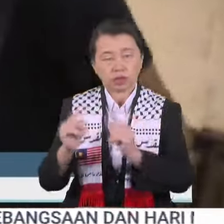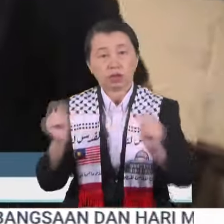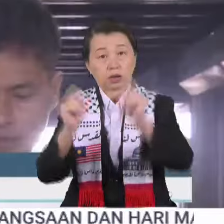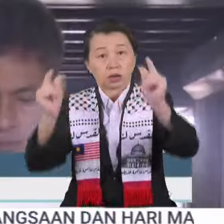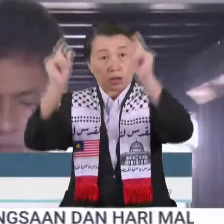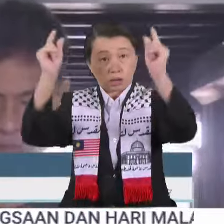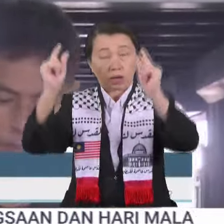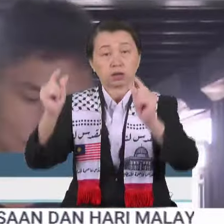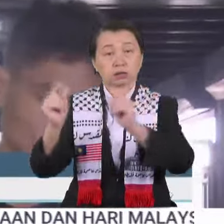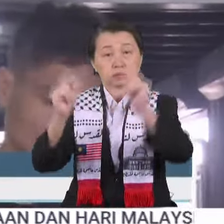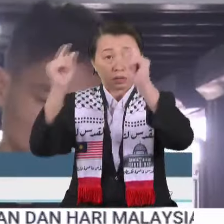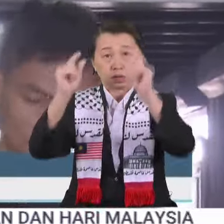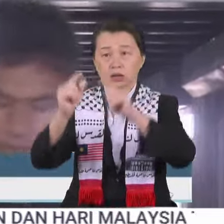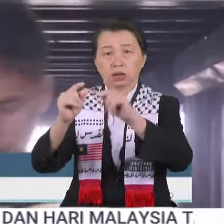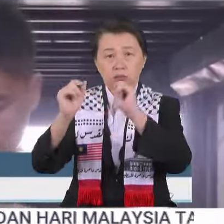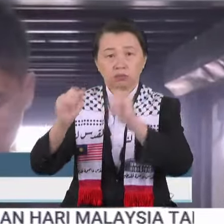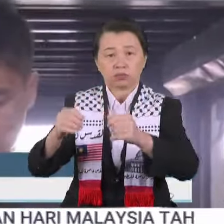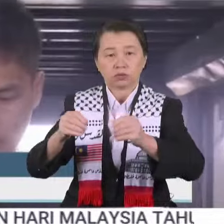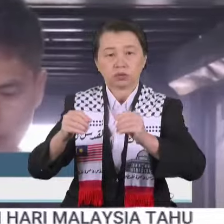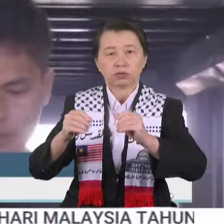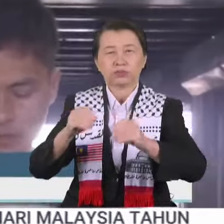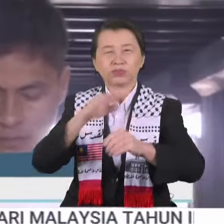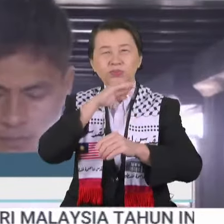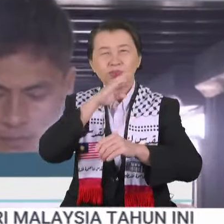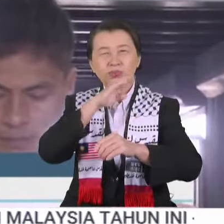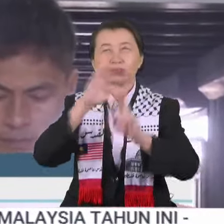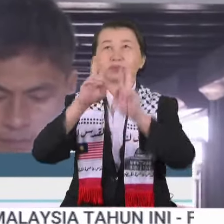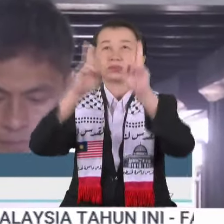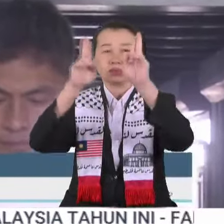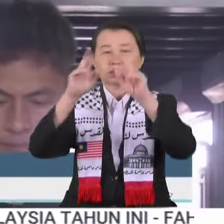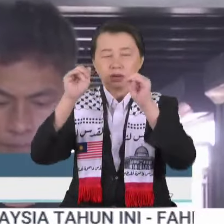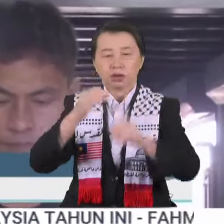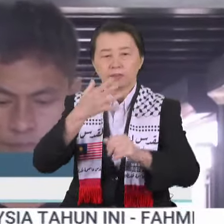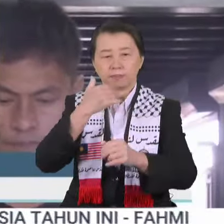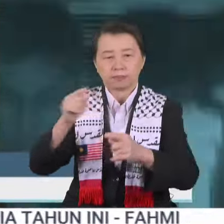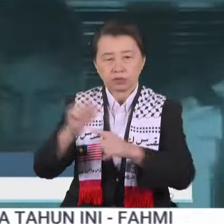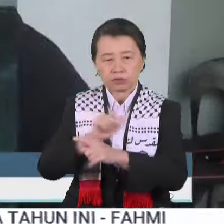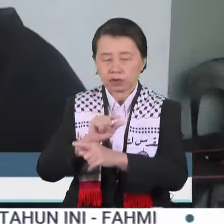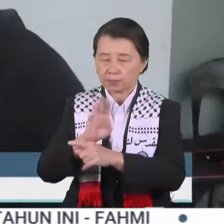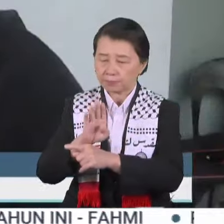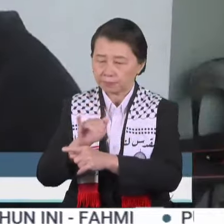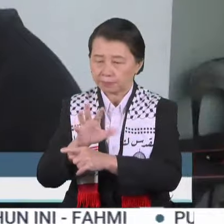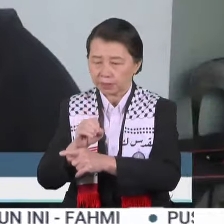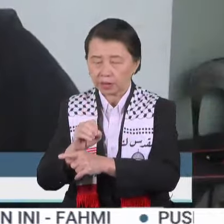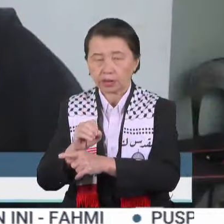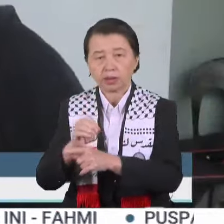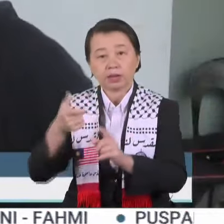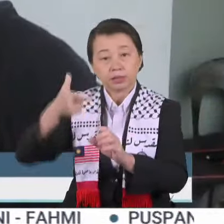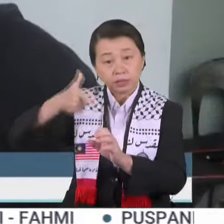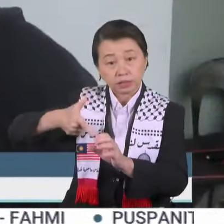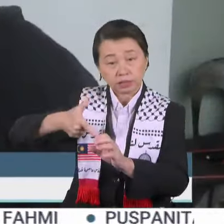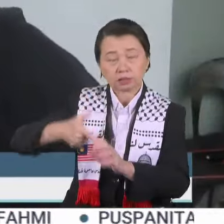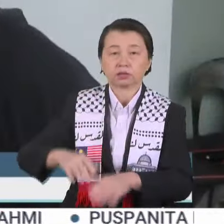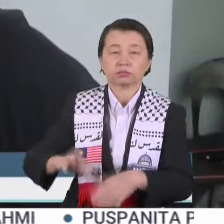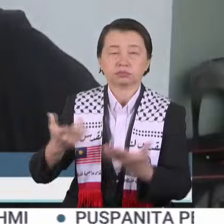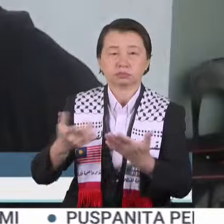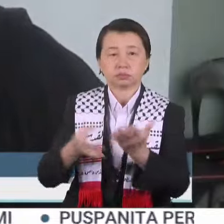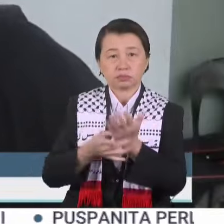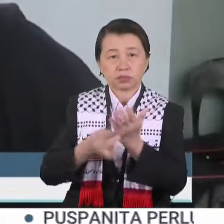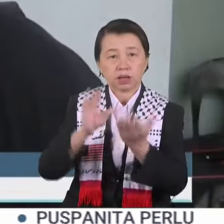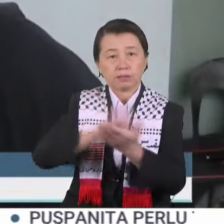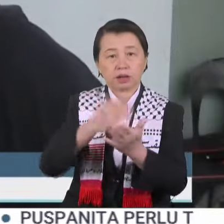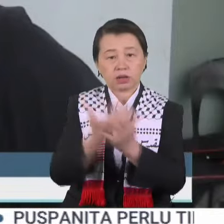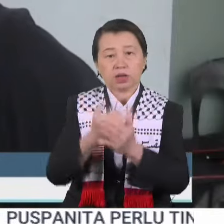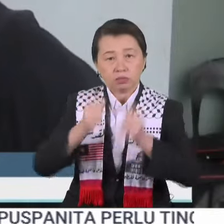itu memberi boleh mencemarkan udara dari sana tu pakai biodiesel ni. Minyak masak terpakai pun boleh